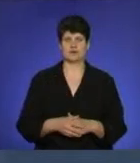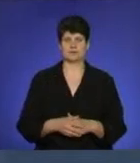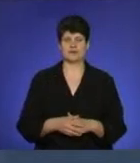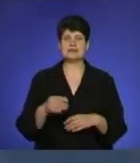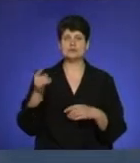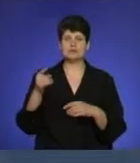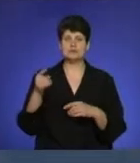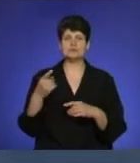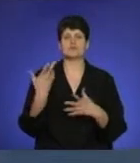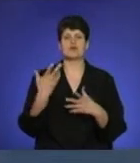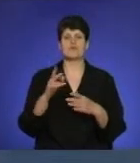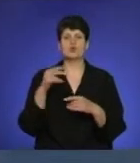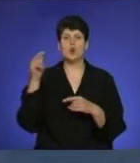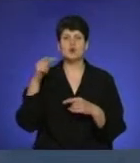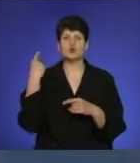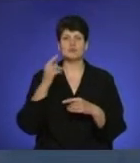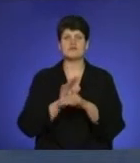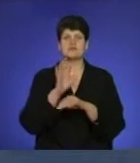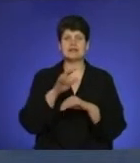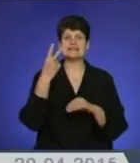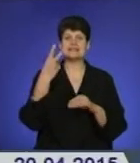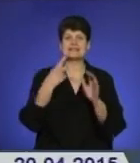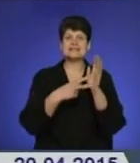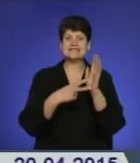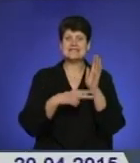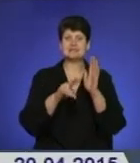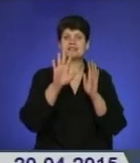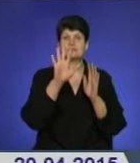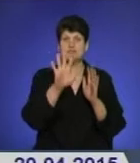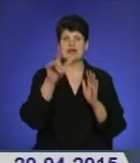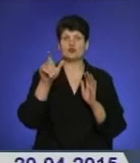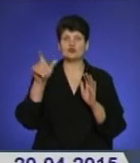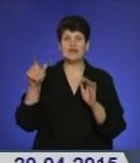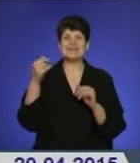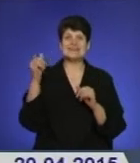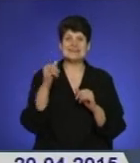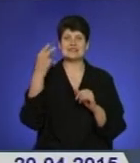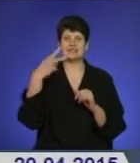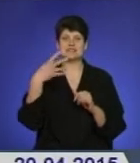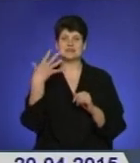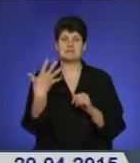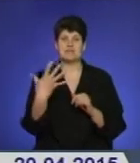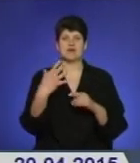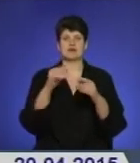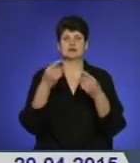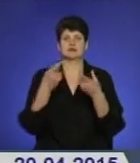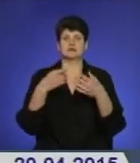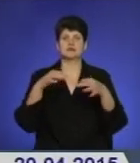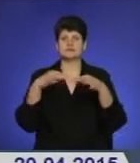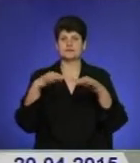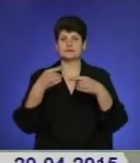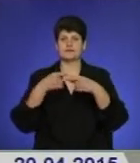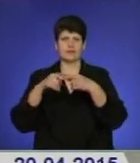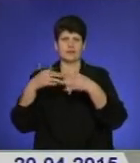З Тернопільщини у Луганську область відправили 75 людей та 25 одиниць техніки для будівництва фортифікаційних споруд. Детальніше у